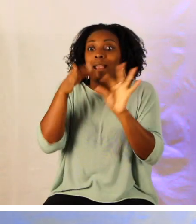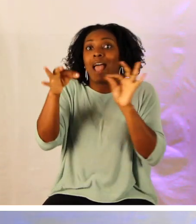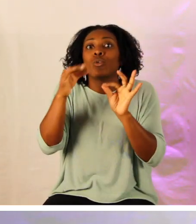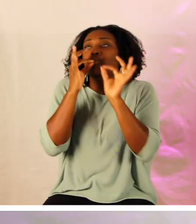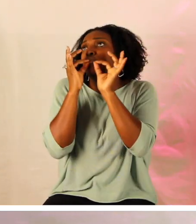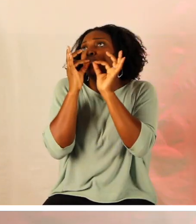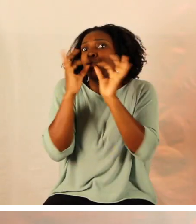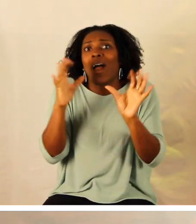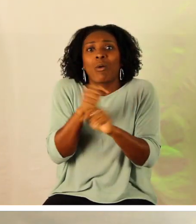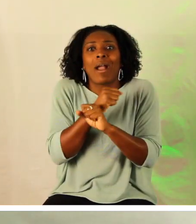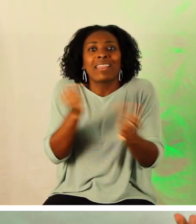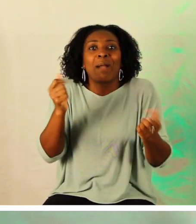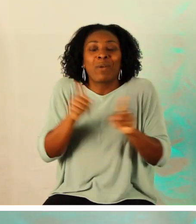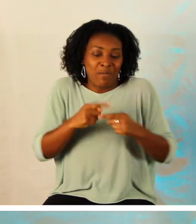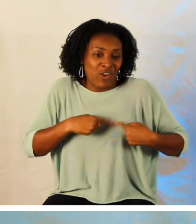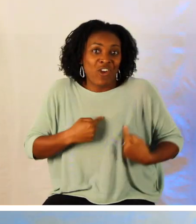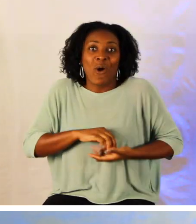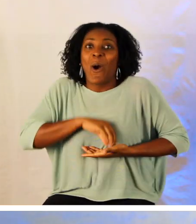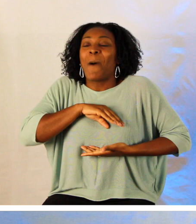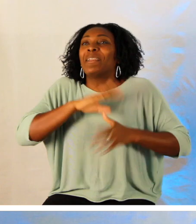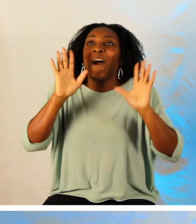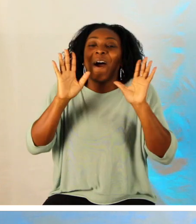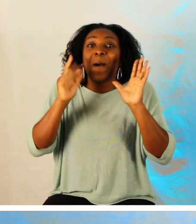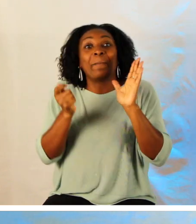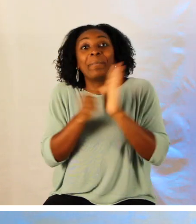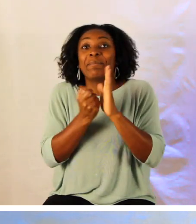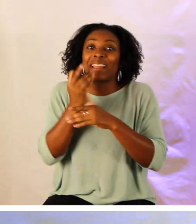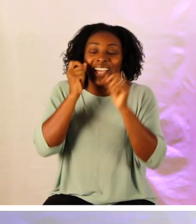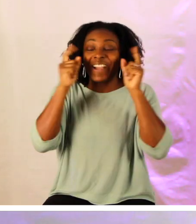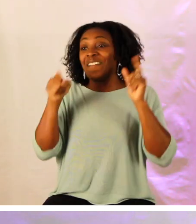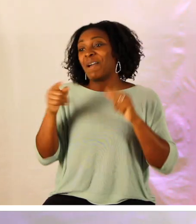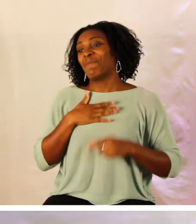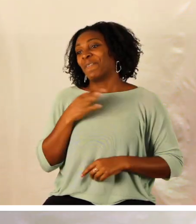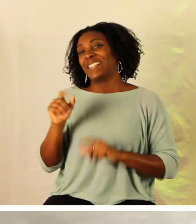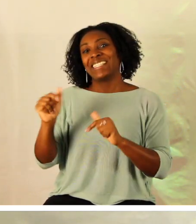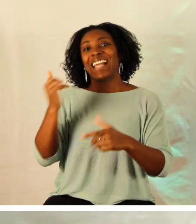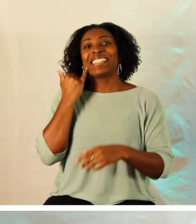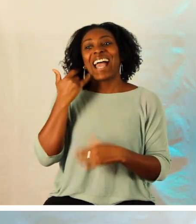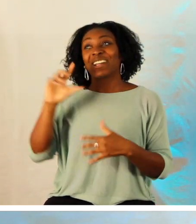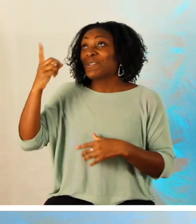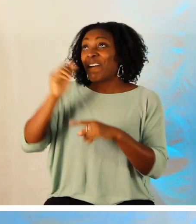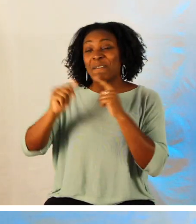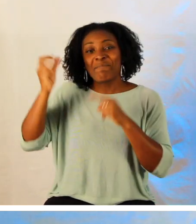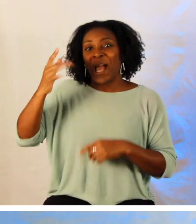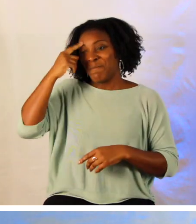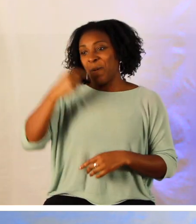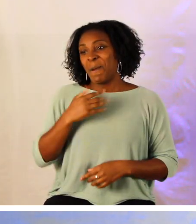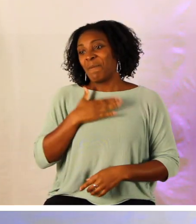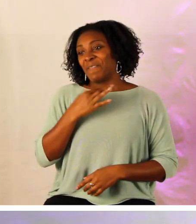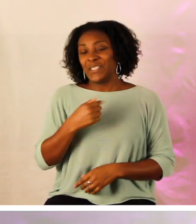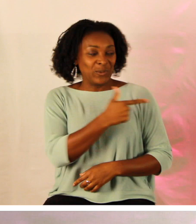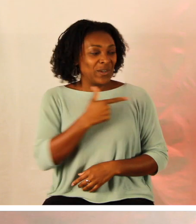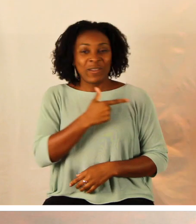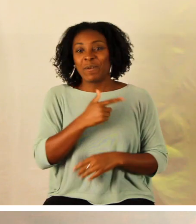y avait quelque chose qui était en train de combler son cœur, c'était quand il se levait le matin et qu'il voyait son fils là, à dire « Dieu a fait un vrai miracle ». On était 2